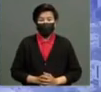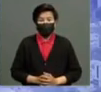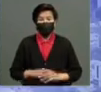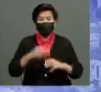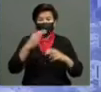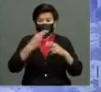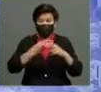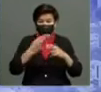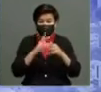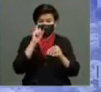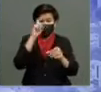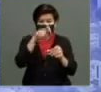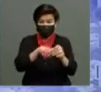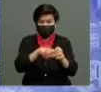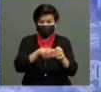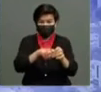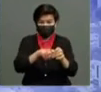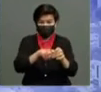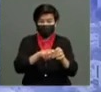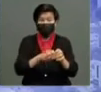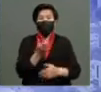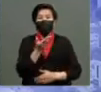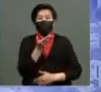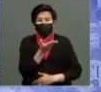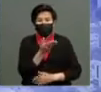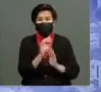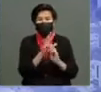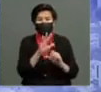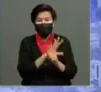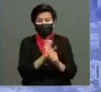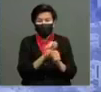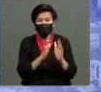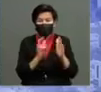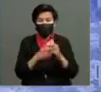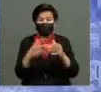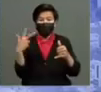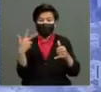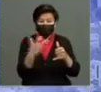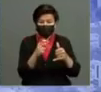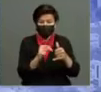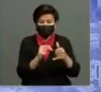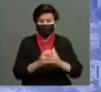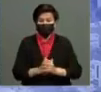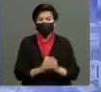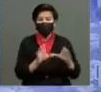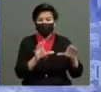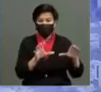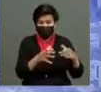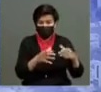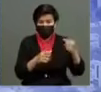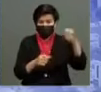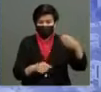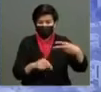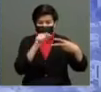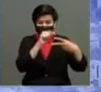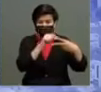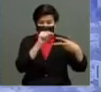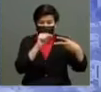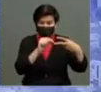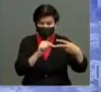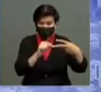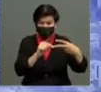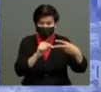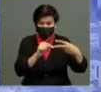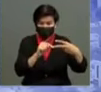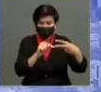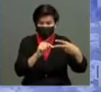ทะเบียนขอรับการฉีดวัคซีนเนี่ยแทนที่จะอยู่ใน2กลุ่มซึ่งเท่าที่เราทำกันมา